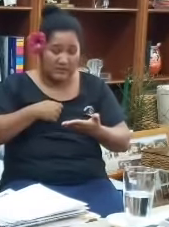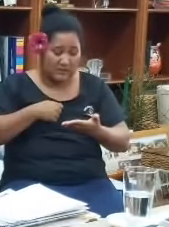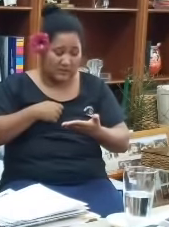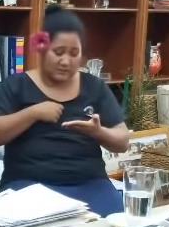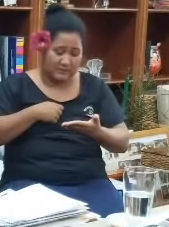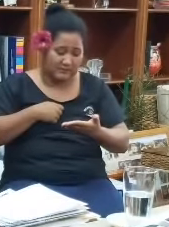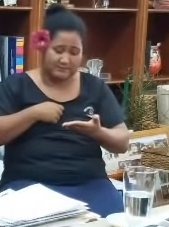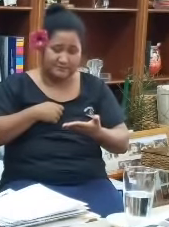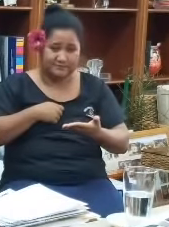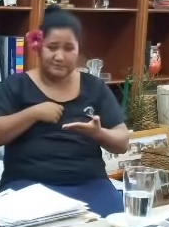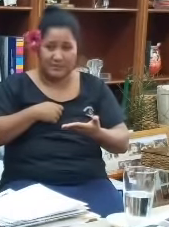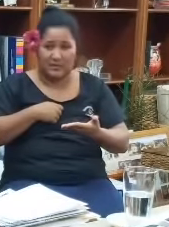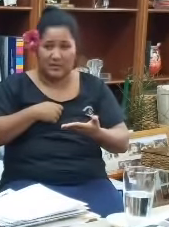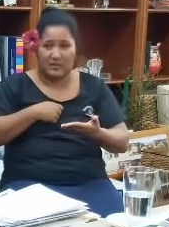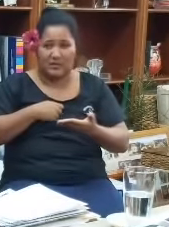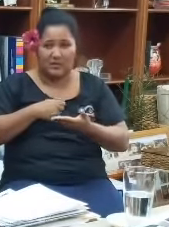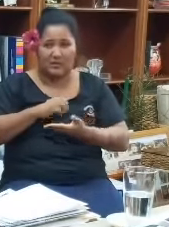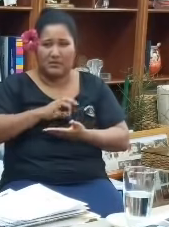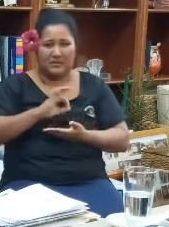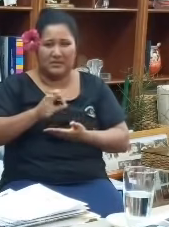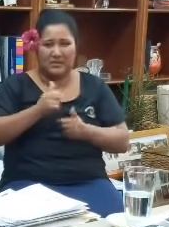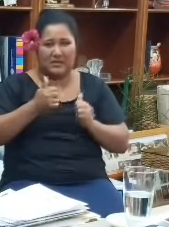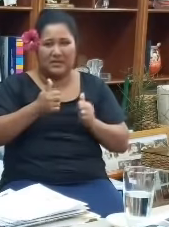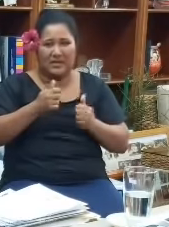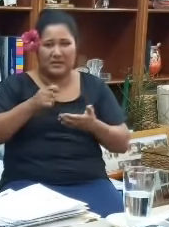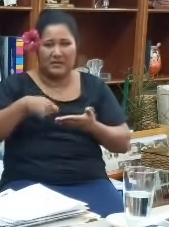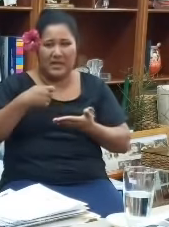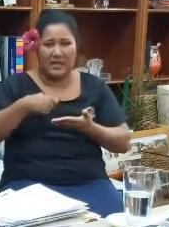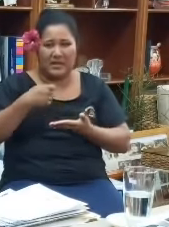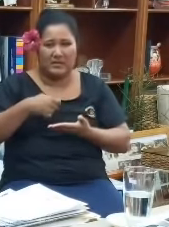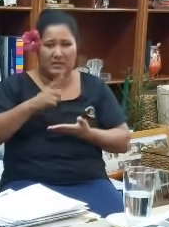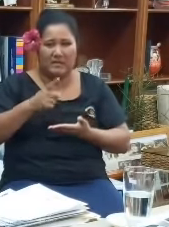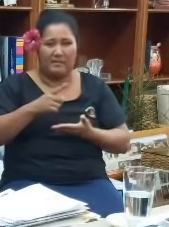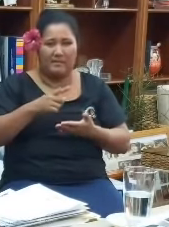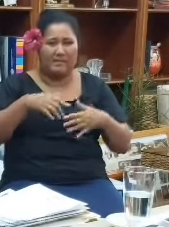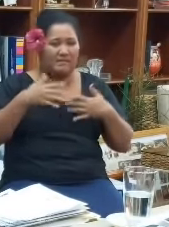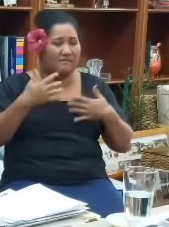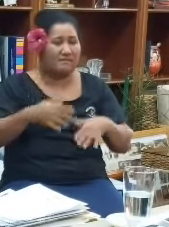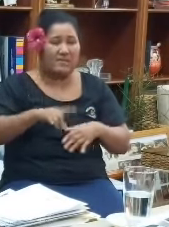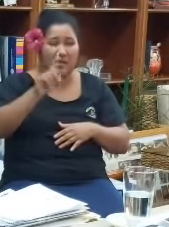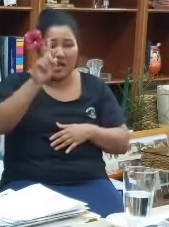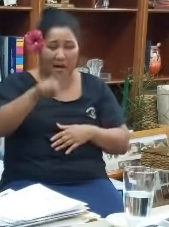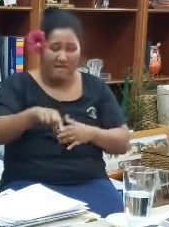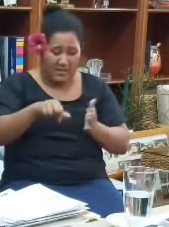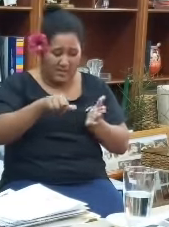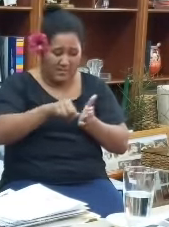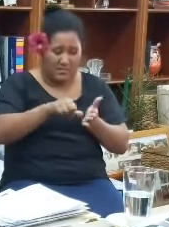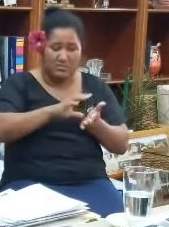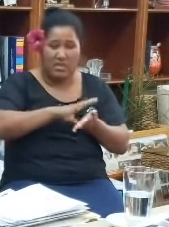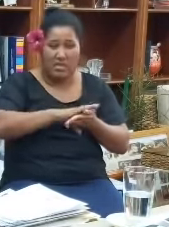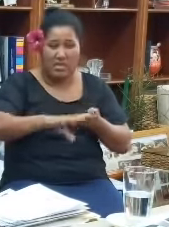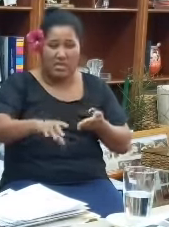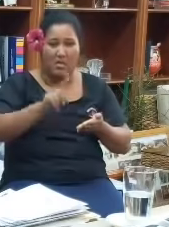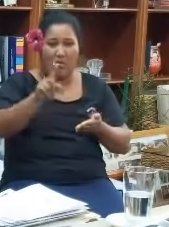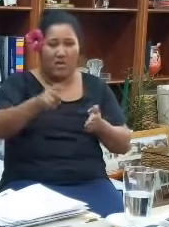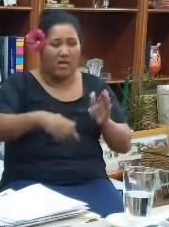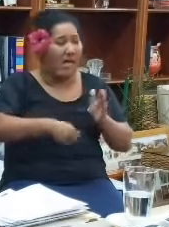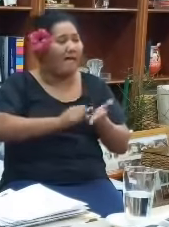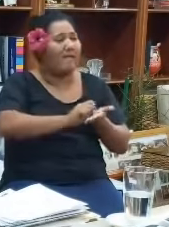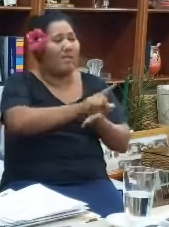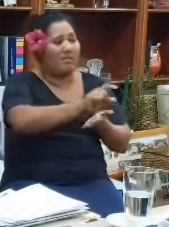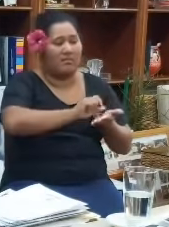ol mo le anga be ai ai a ngi fi a fe le ki fa lu fa malia e lo ku